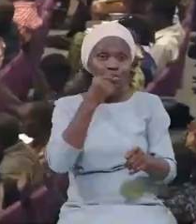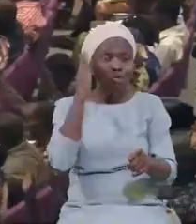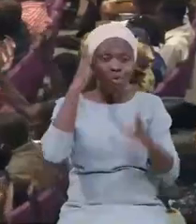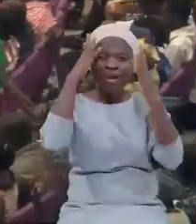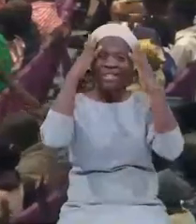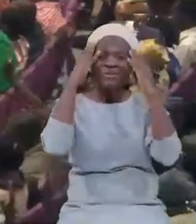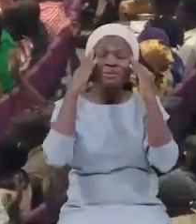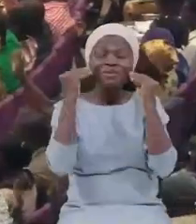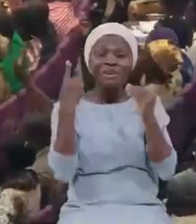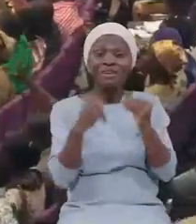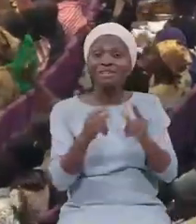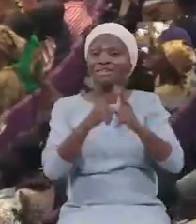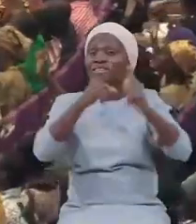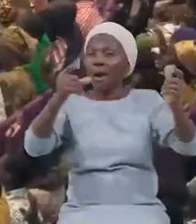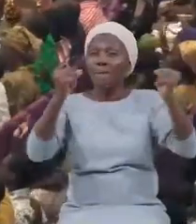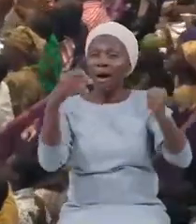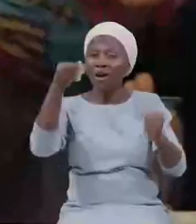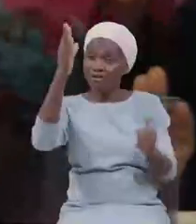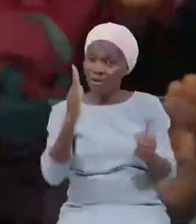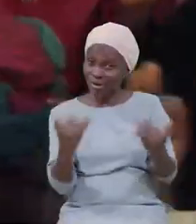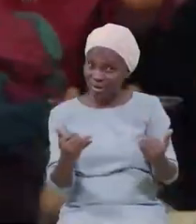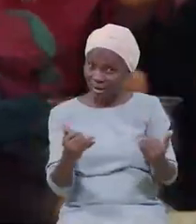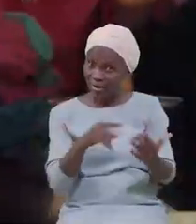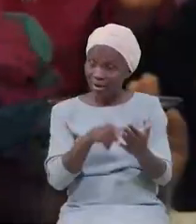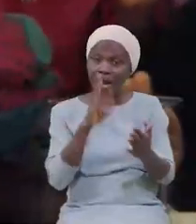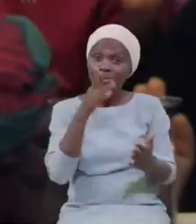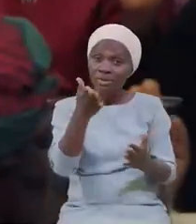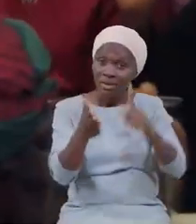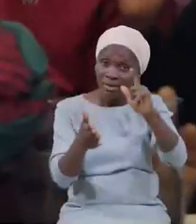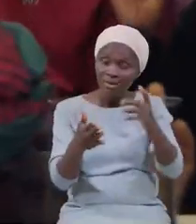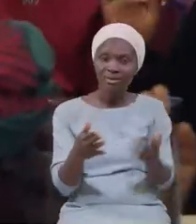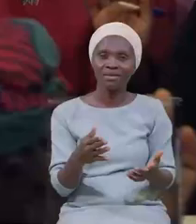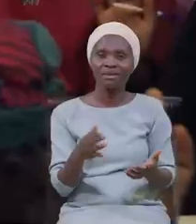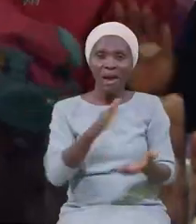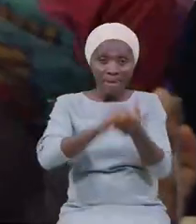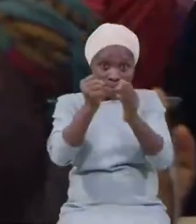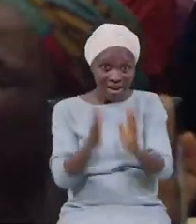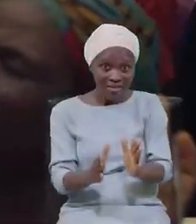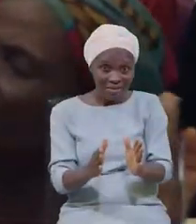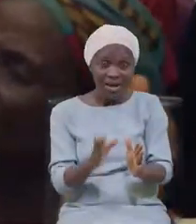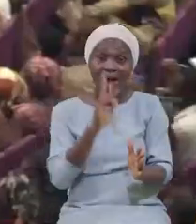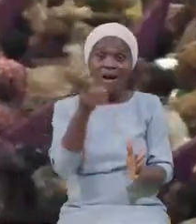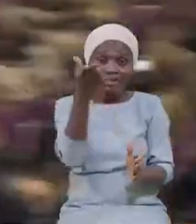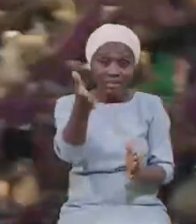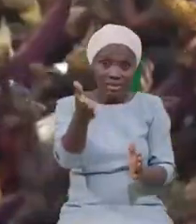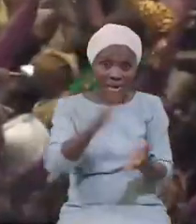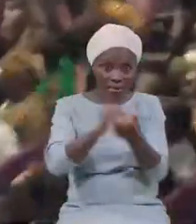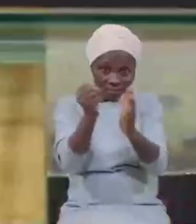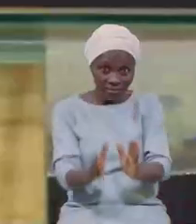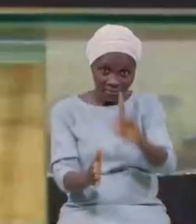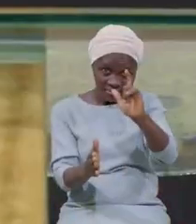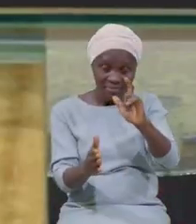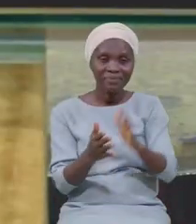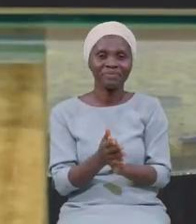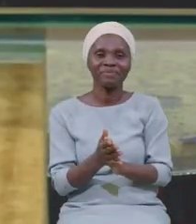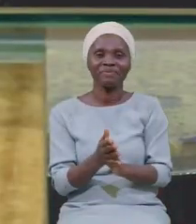gens qui vont expérimenter la toute-puissance de Dieu ce soir, est-ce qu'ils sont là? Les croyants sont là ce soir, est-ce